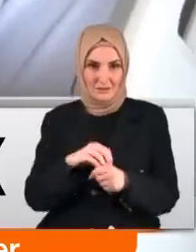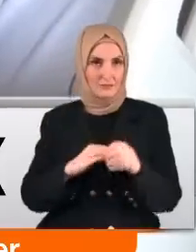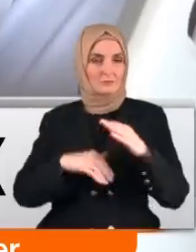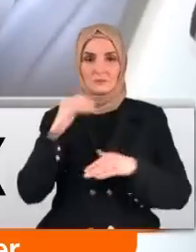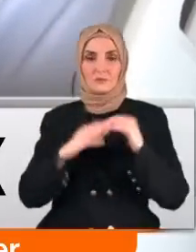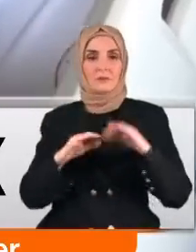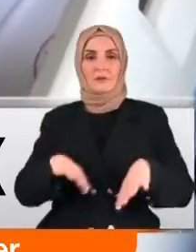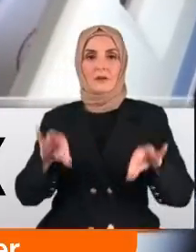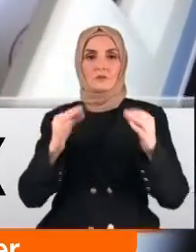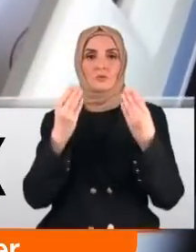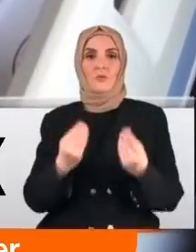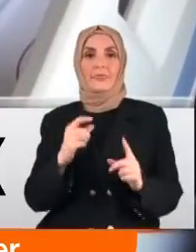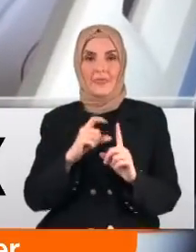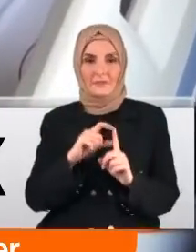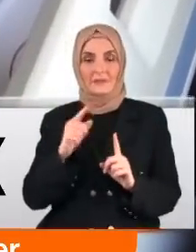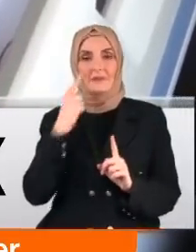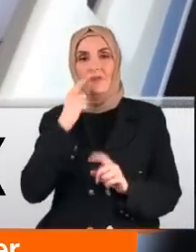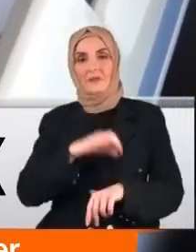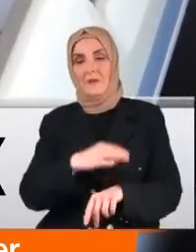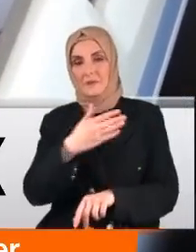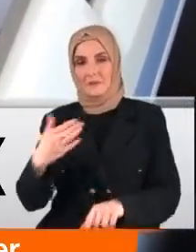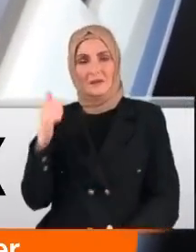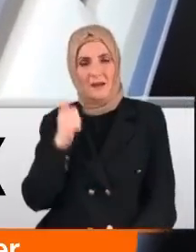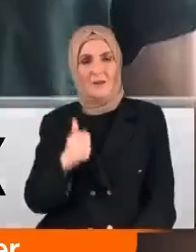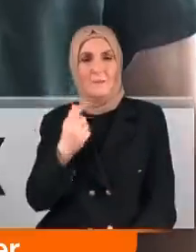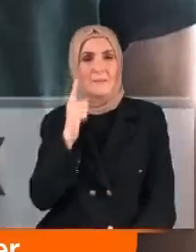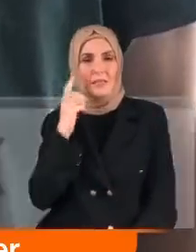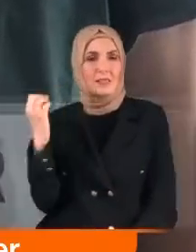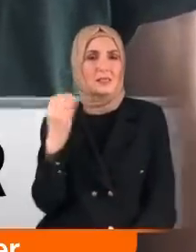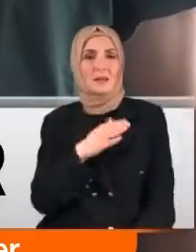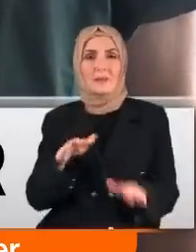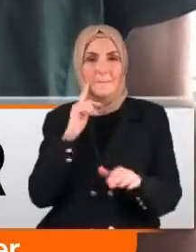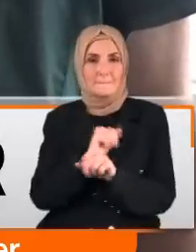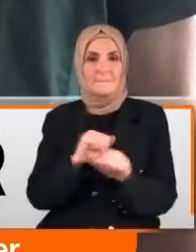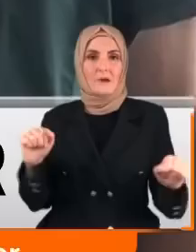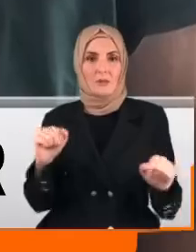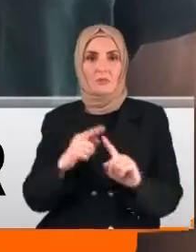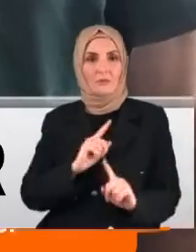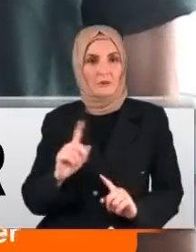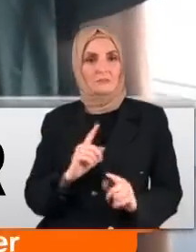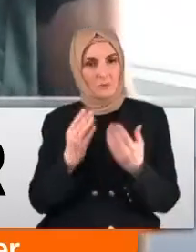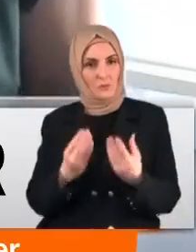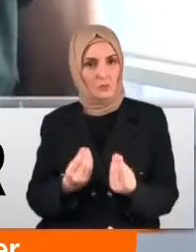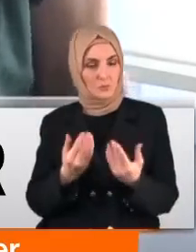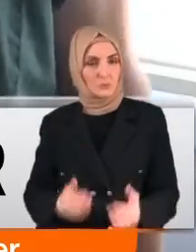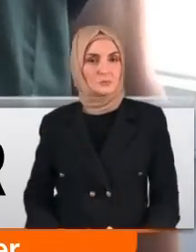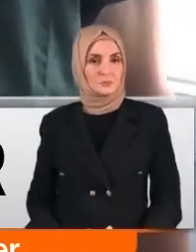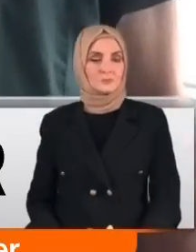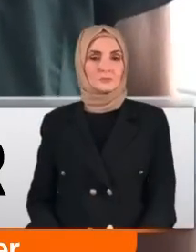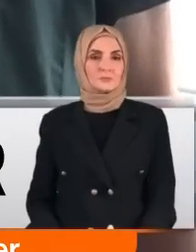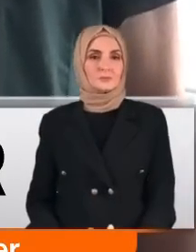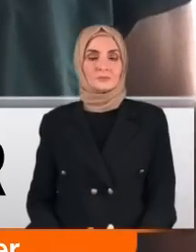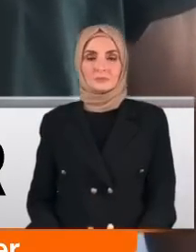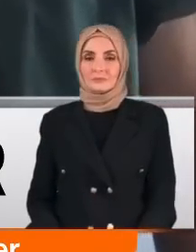Devlet Hastanesi'nde her gün binlerce depremzede şifa buluyor. Kaç hasta bakmıyor? Dün orada dediğim hocam ama